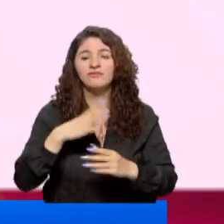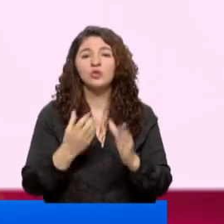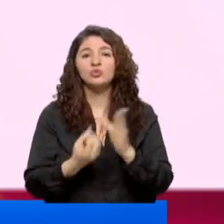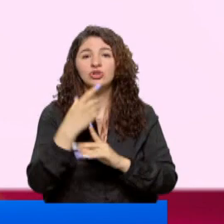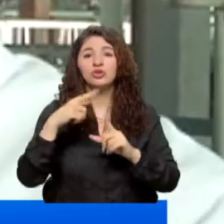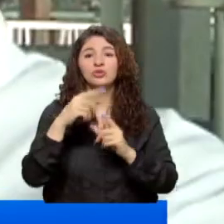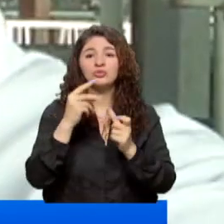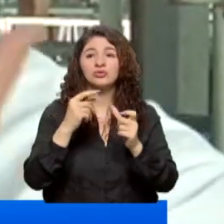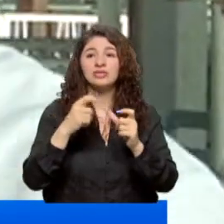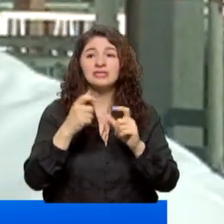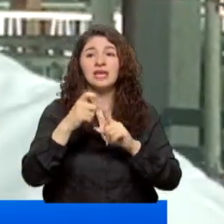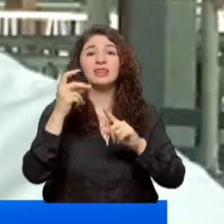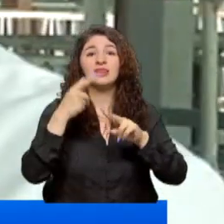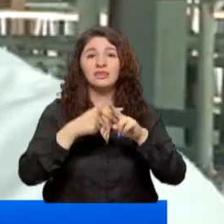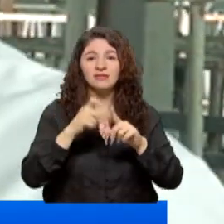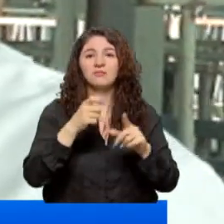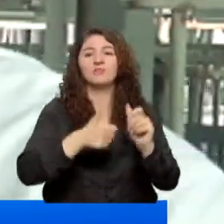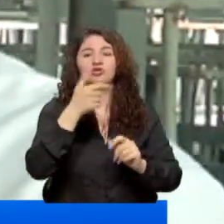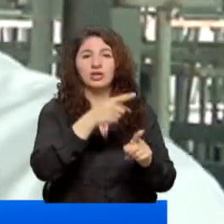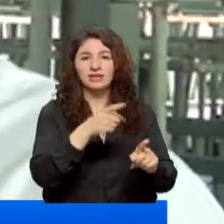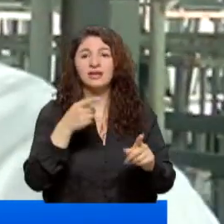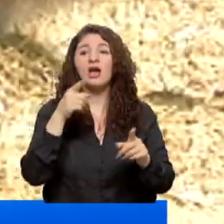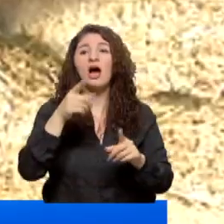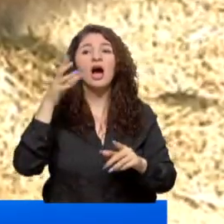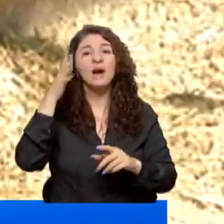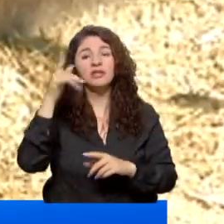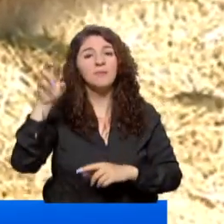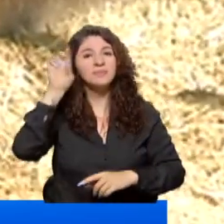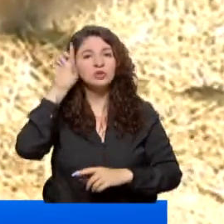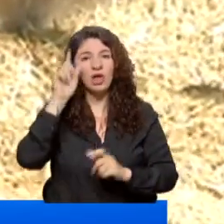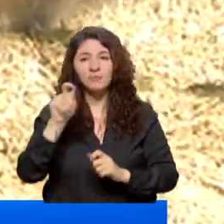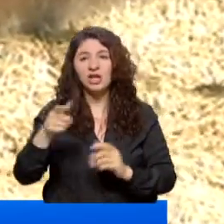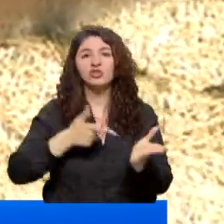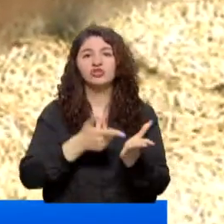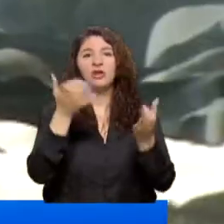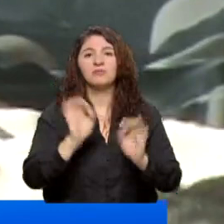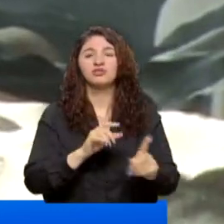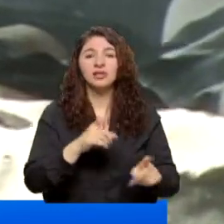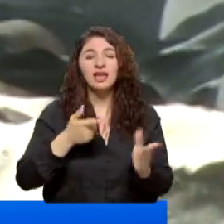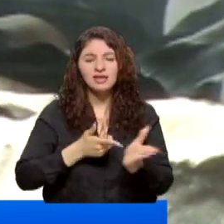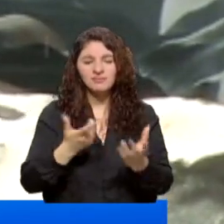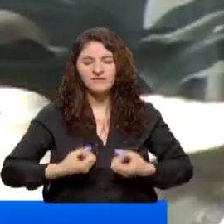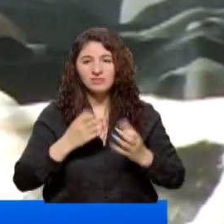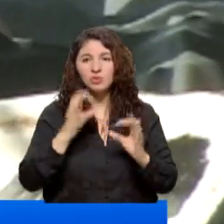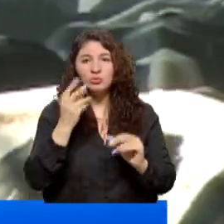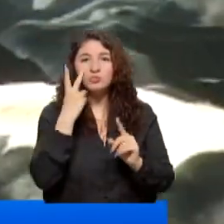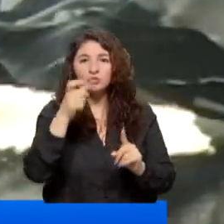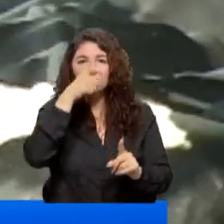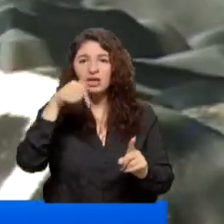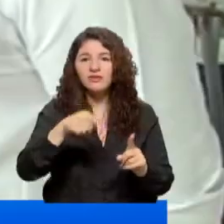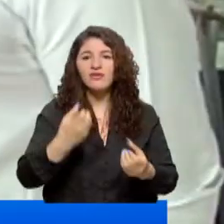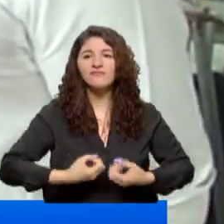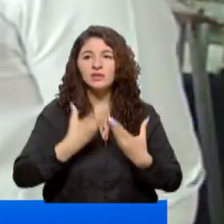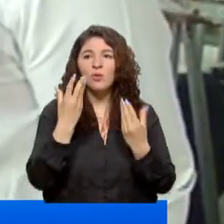kurucusu Sedat başkanı Sencer Solakoğlu Amerika'da psikologluk yaparken çiftçiliğe başladı verimsiz olduğunu gördüm